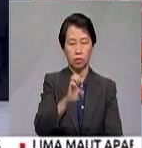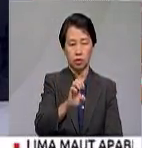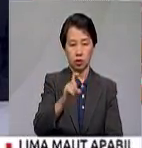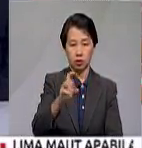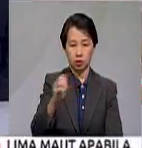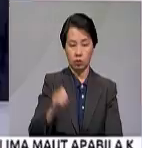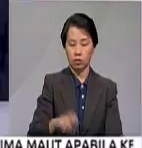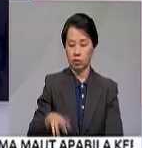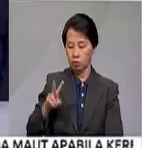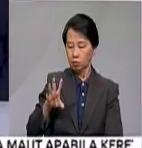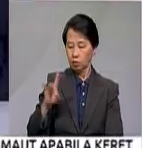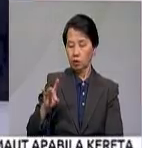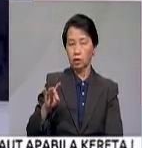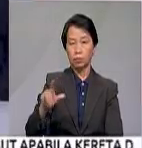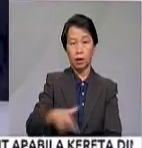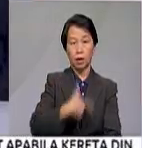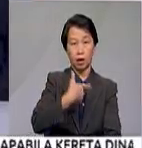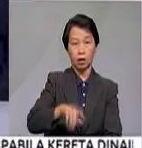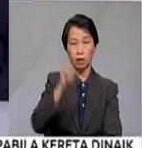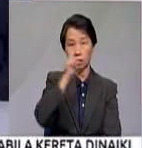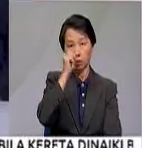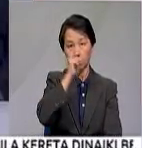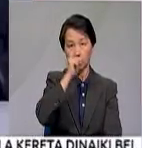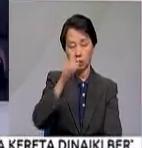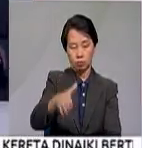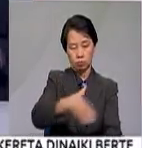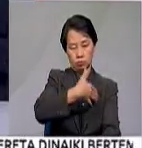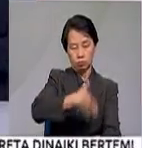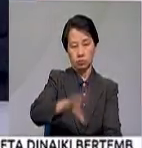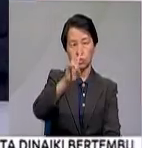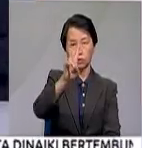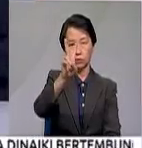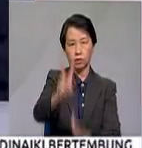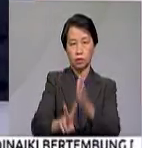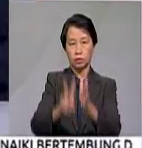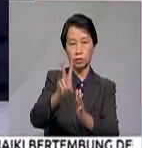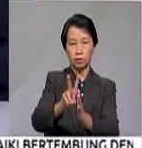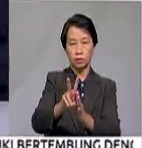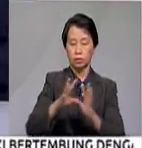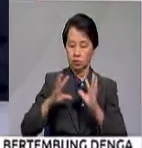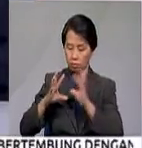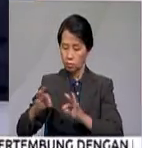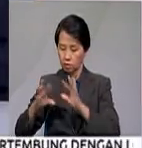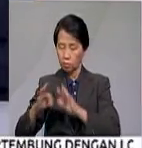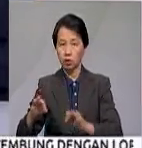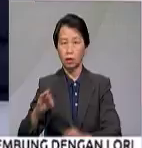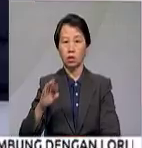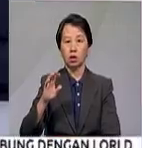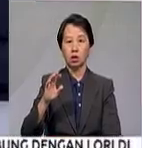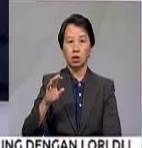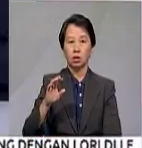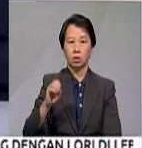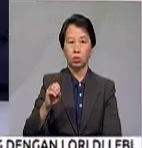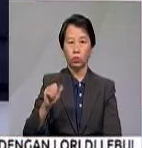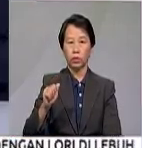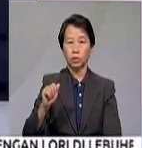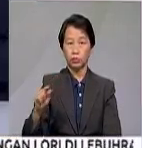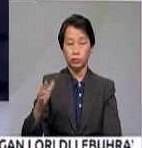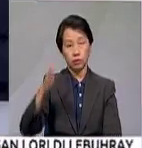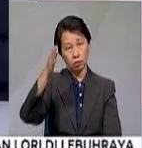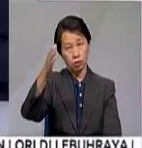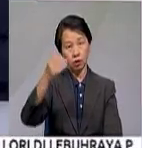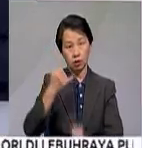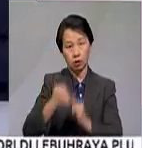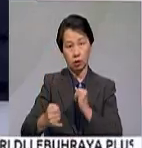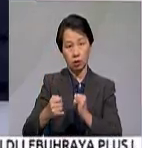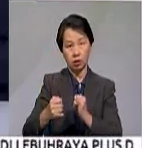sebanyak 28 buah lagu dipersembahkan dalam konsert 2 jam itu. Juga kisah kumpulan indie OAG yang kabarnya bakal